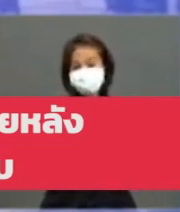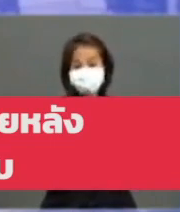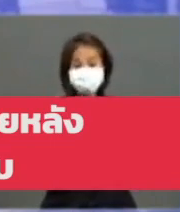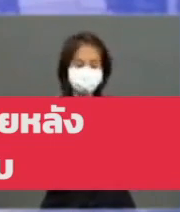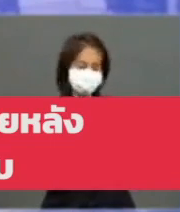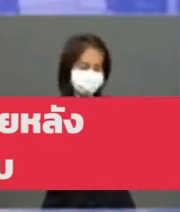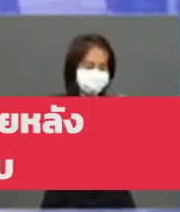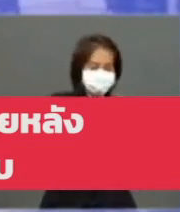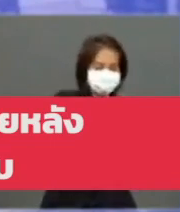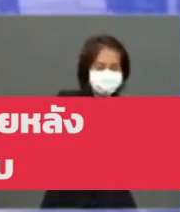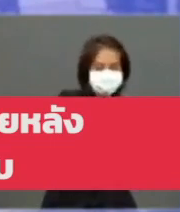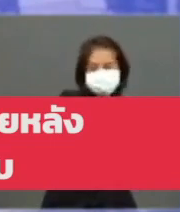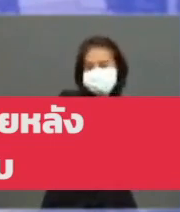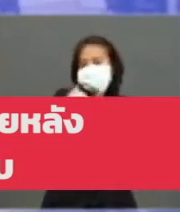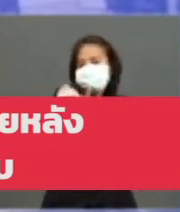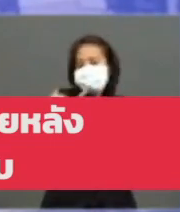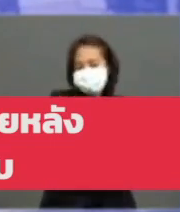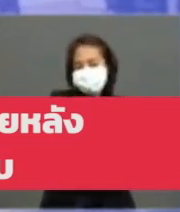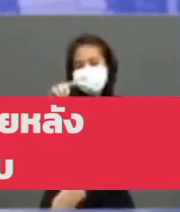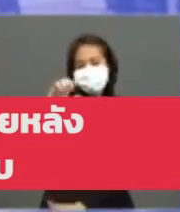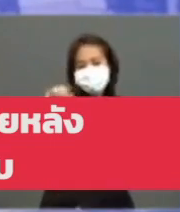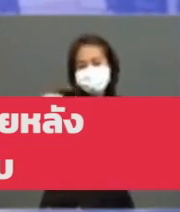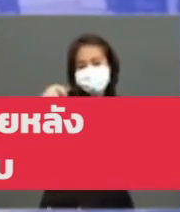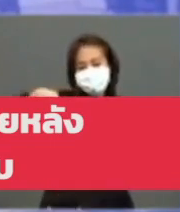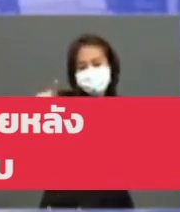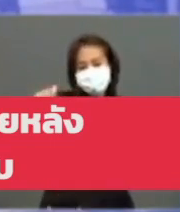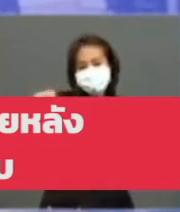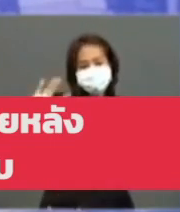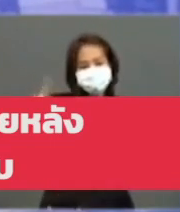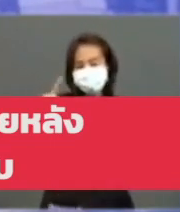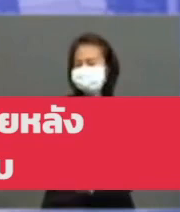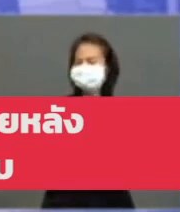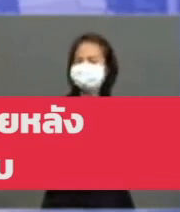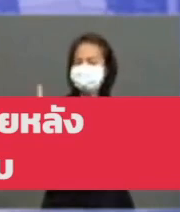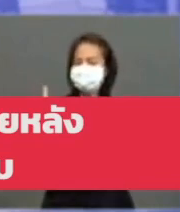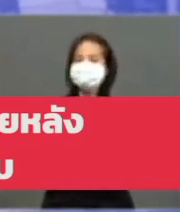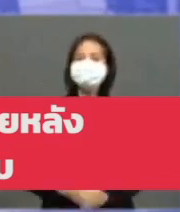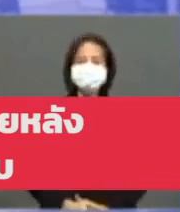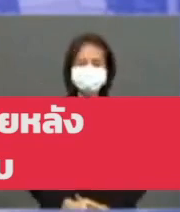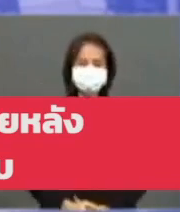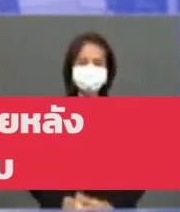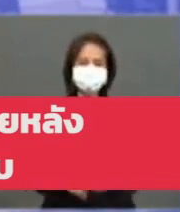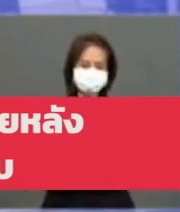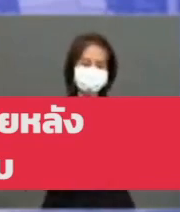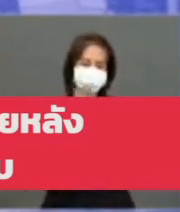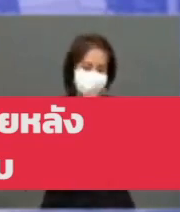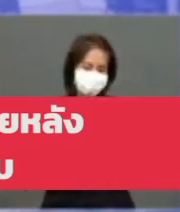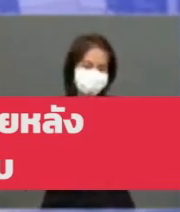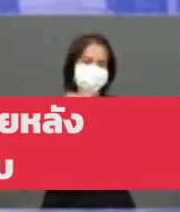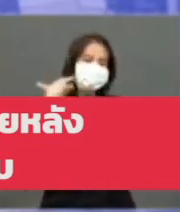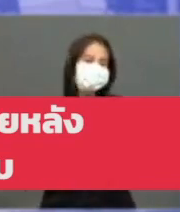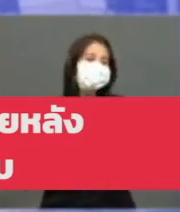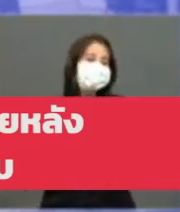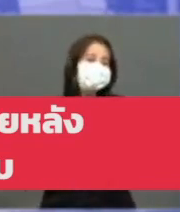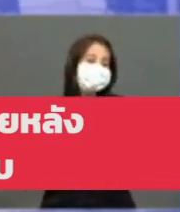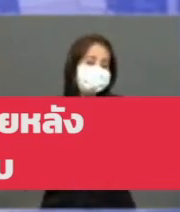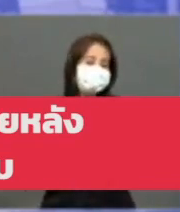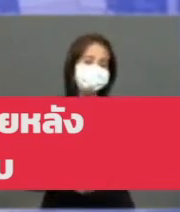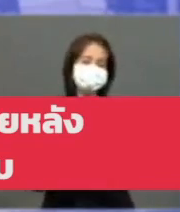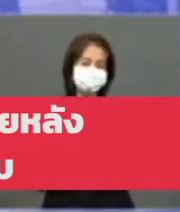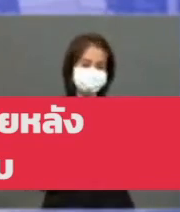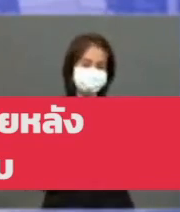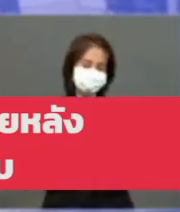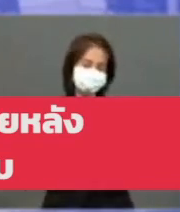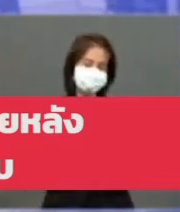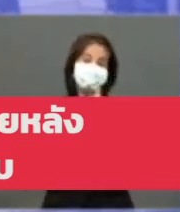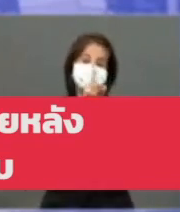46ปีที่เสียชีวิตอย่างกระทันหันหลังจากเข้ารับการฉีดวัคซีนโควิด-19 ของแอสตราเซเนกาโดยแพทย์ผู้เชี่ยวชาญสรุปว่ามีภาวะ